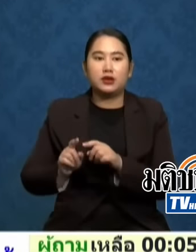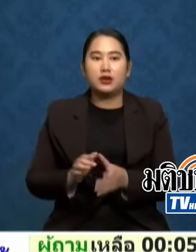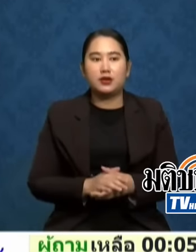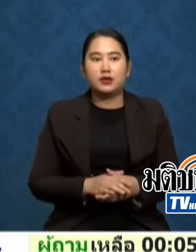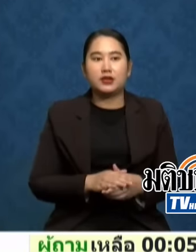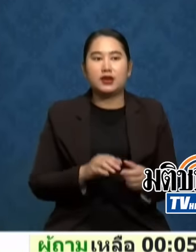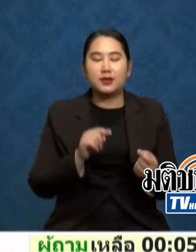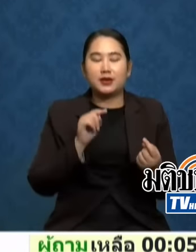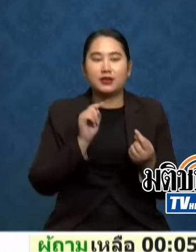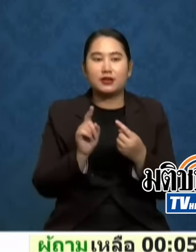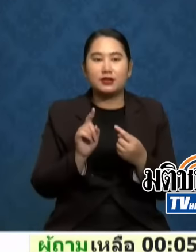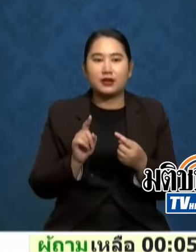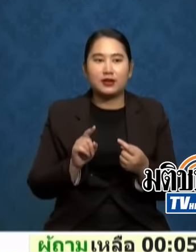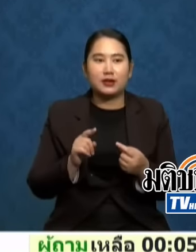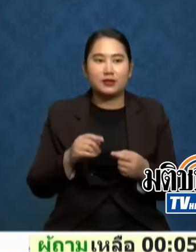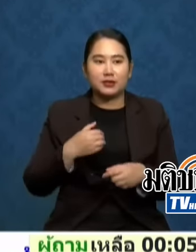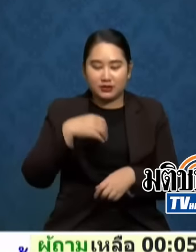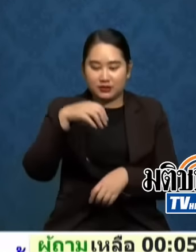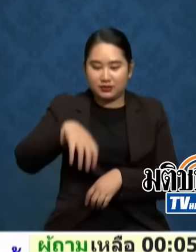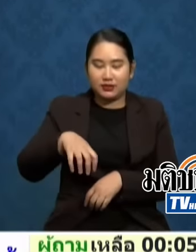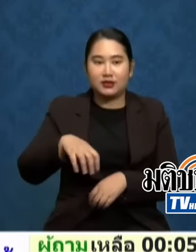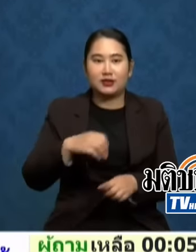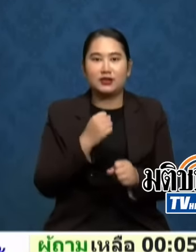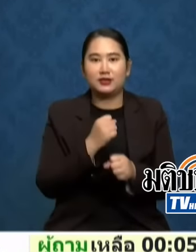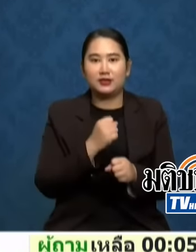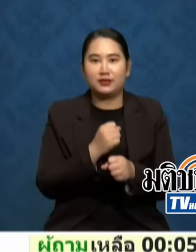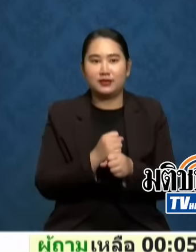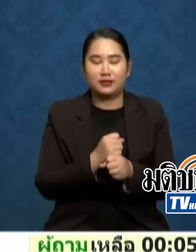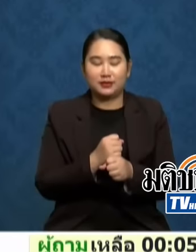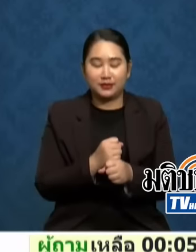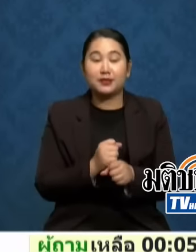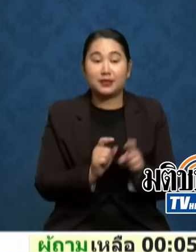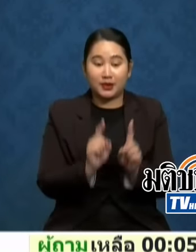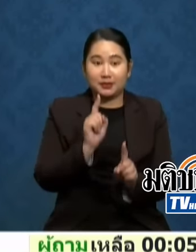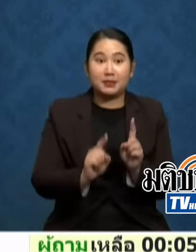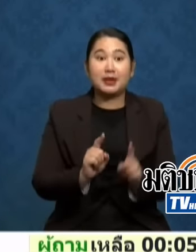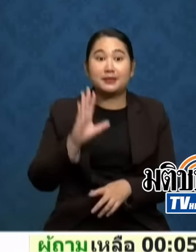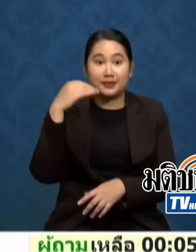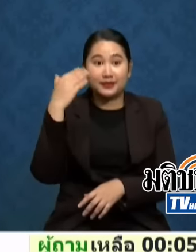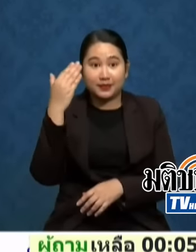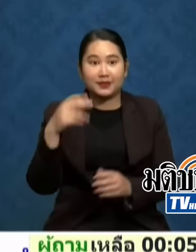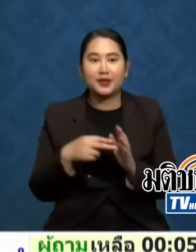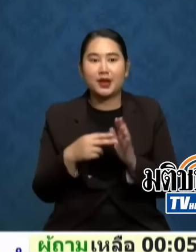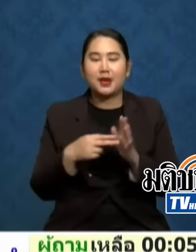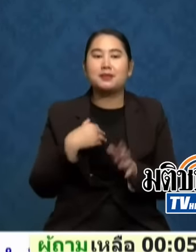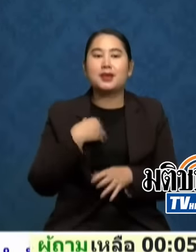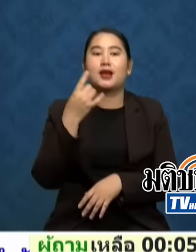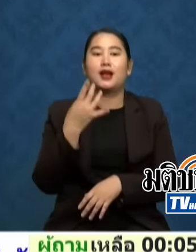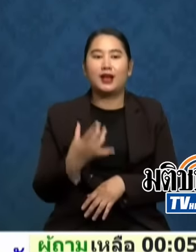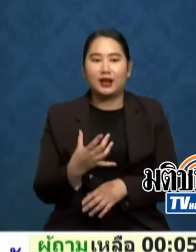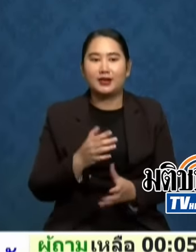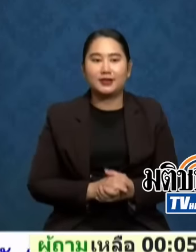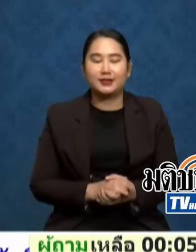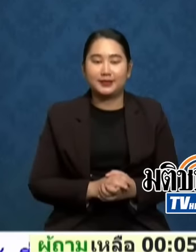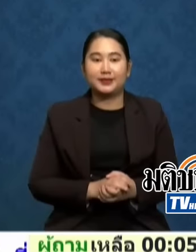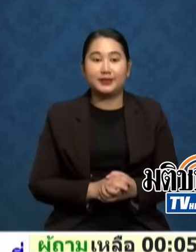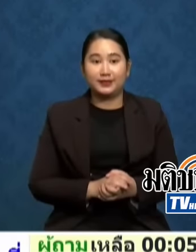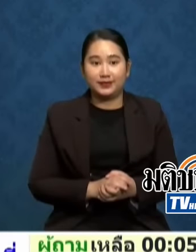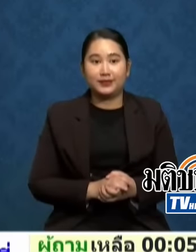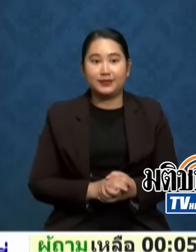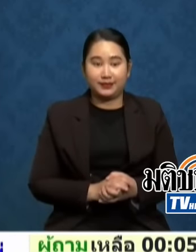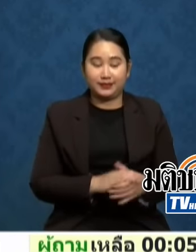ที่มีอยู่ทั้งหมดเนี่ยมาสังเคราะห์มาวิเคราะห์มาประเมินนะครับว่าสิ่งที่มันมีขึ้นทั้งหมดเนี่ยมันเกิดอะไรขึ้นนะครับแล้ว